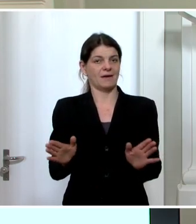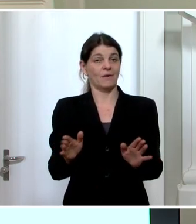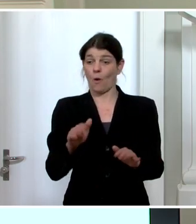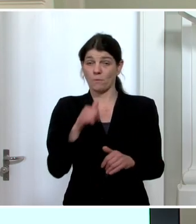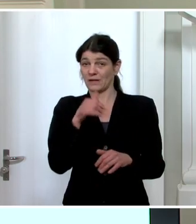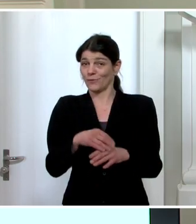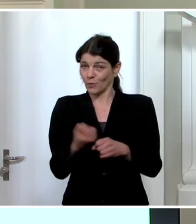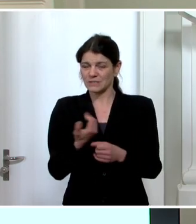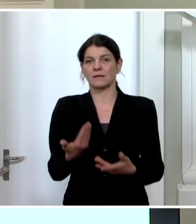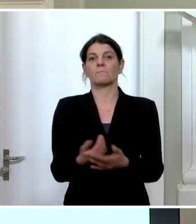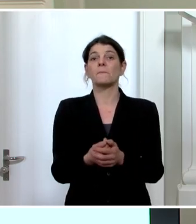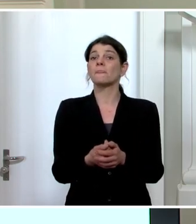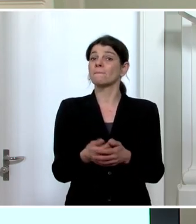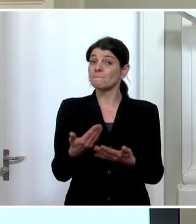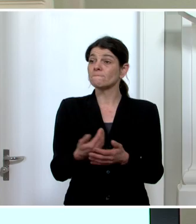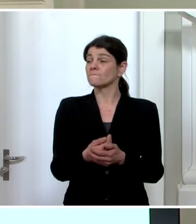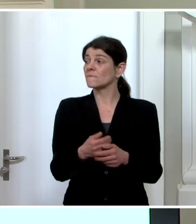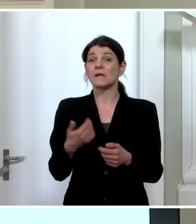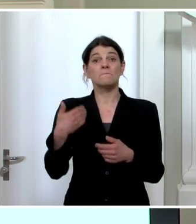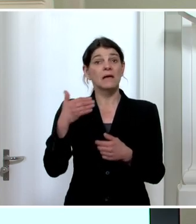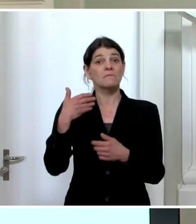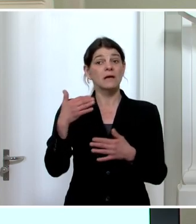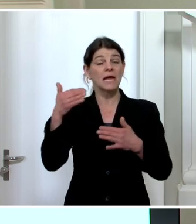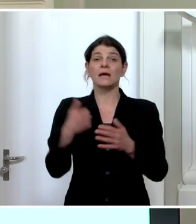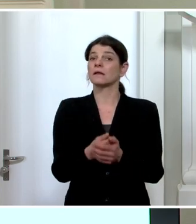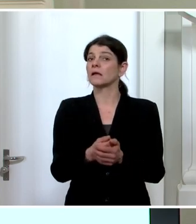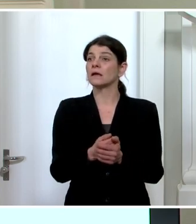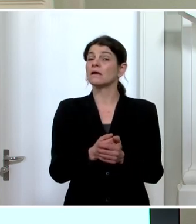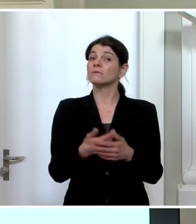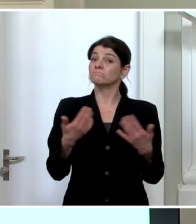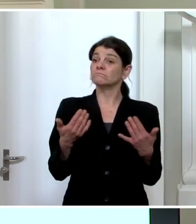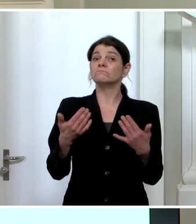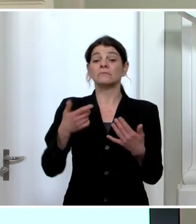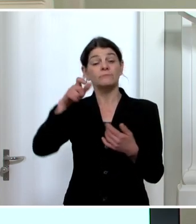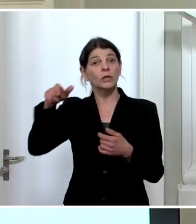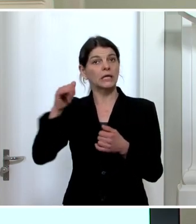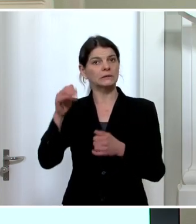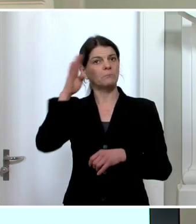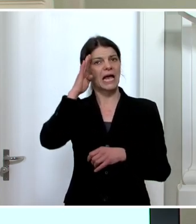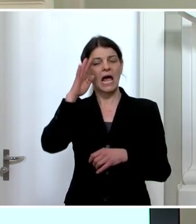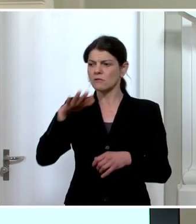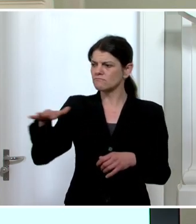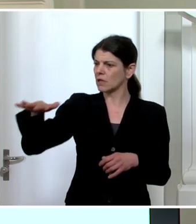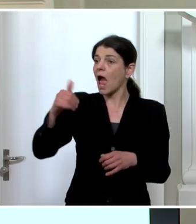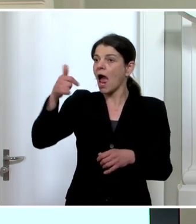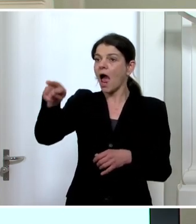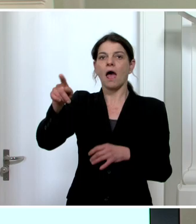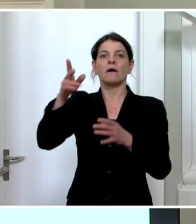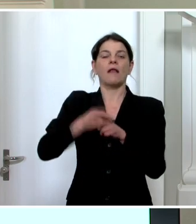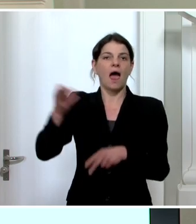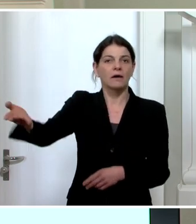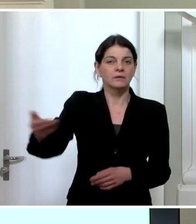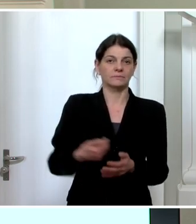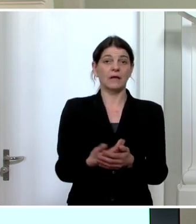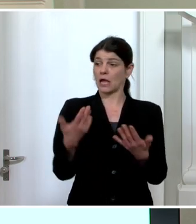schon so, die Einschläge kommen näher. Jeder hat jetzt wahrscheinlich bald mal im Bekanntenkreis einen, den es erwischt hat. Ich meine,